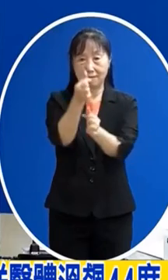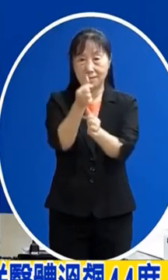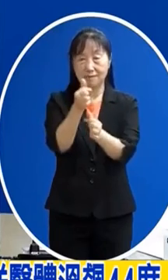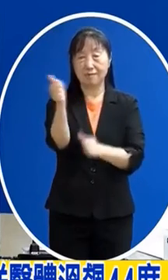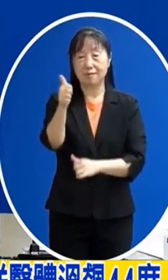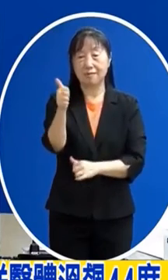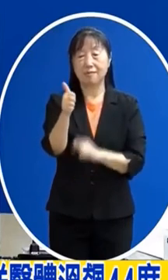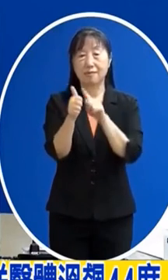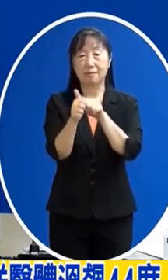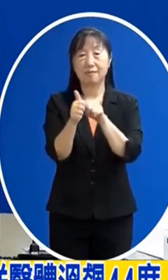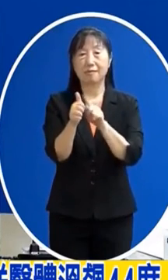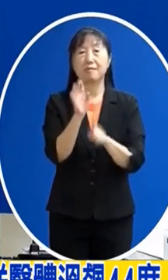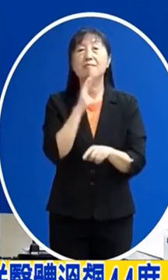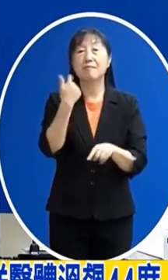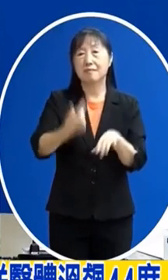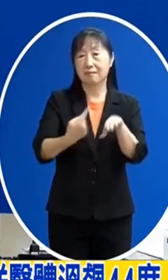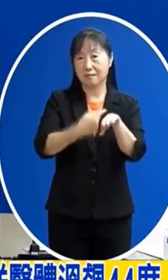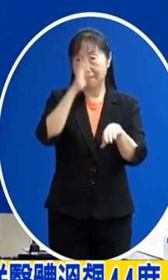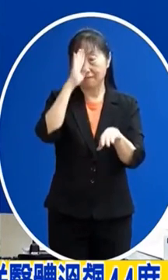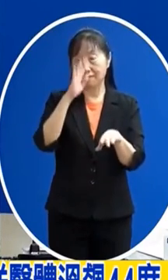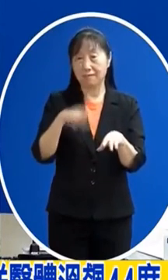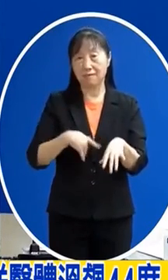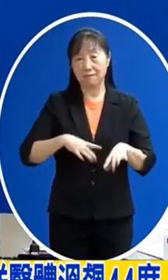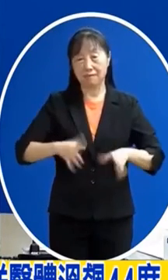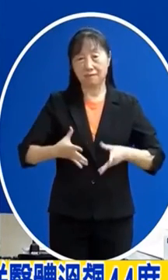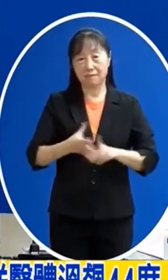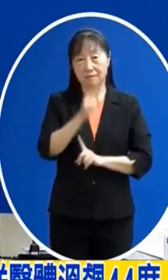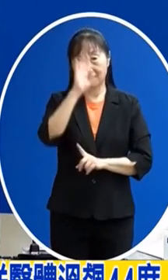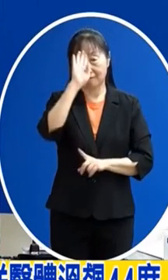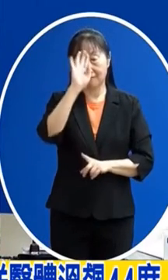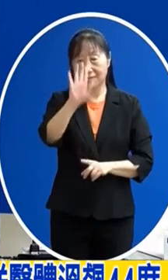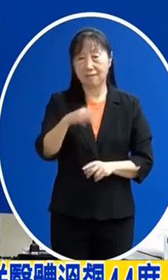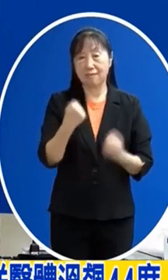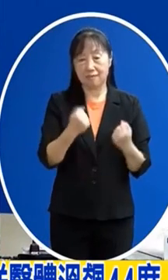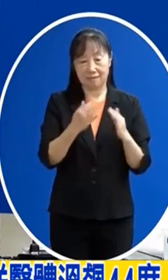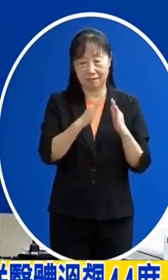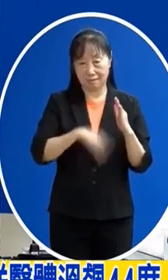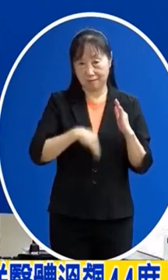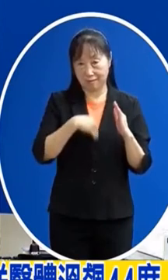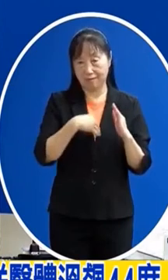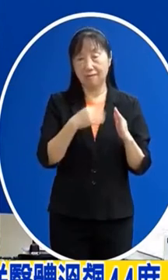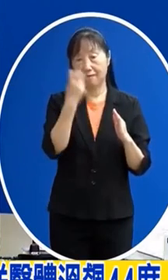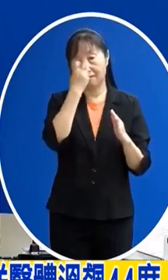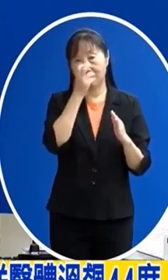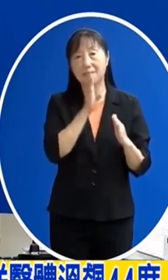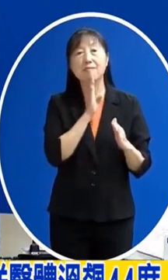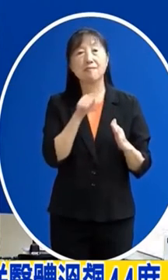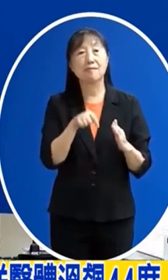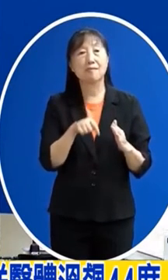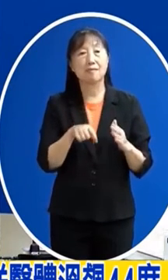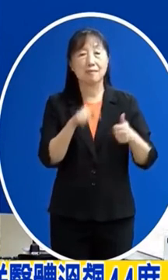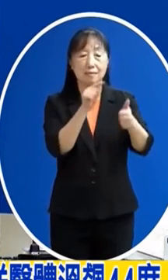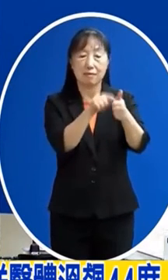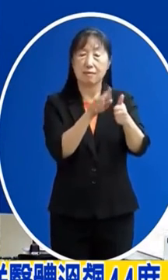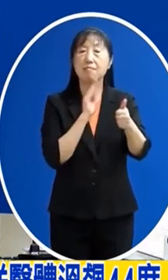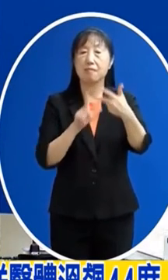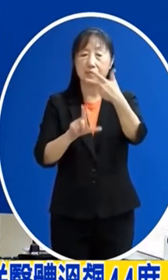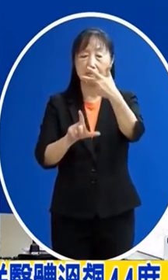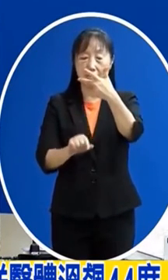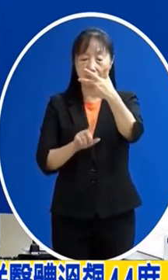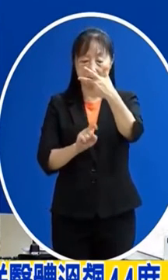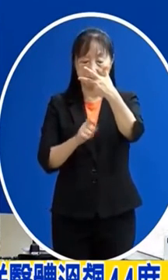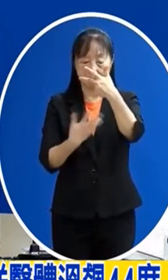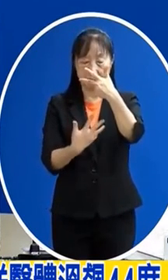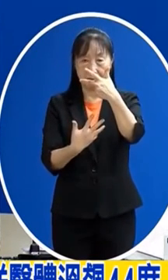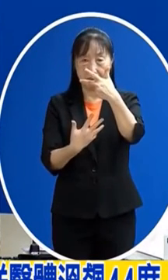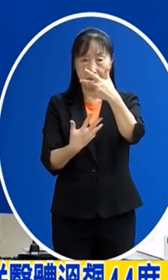他本身是有这个慢性的精神疾病，那是在家照顾。那这一位是在7月18号的